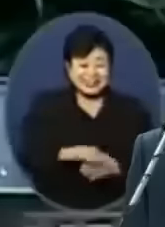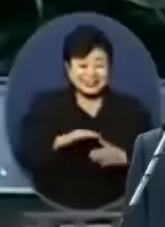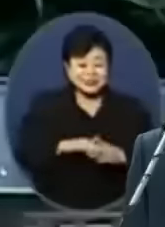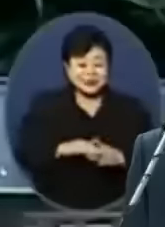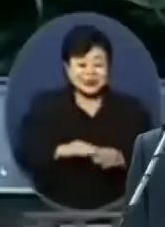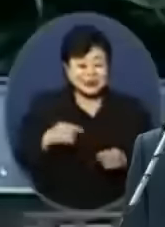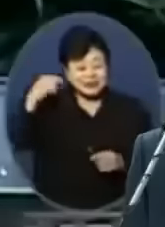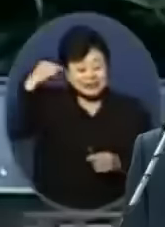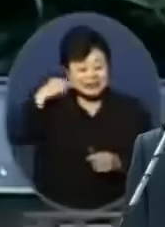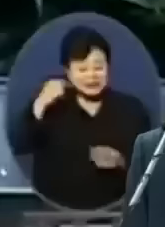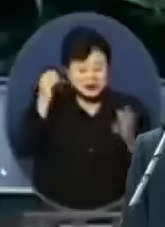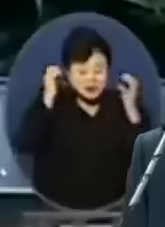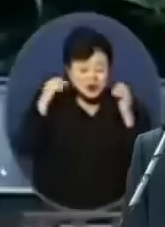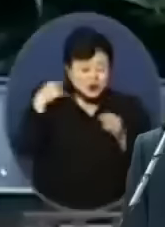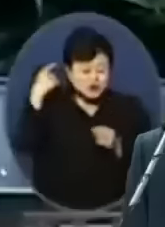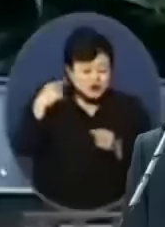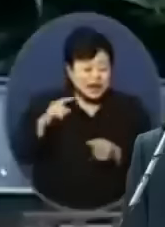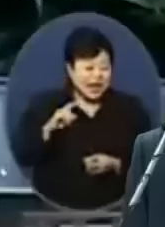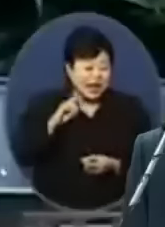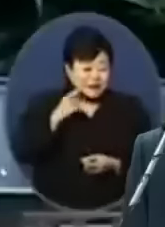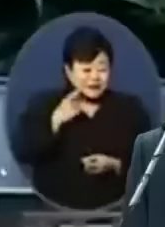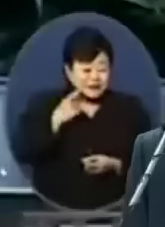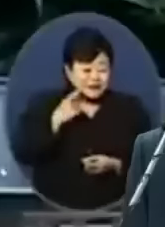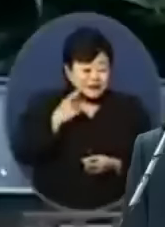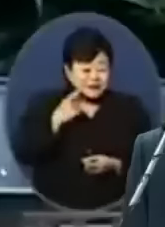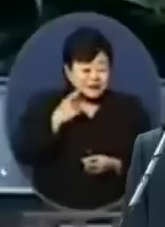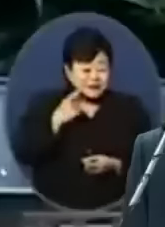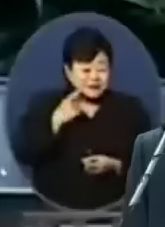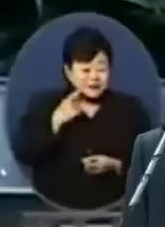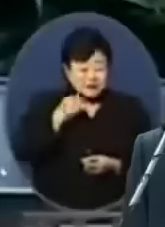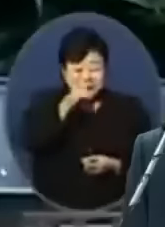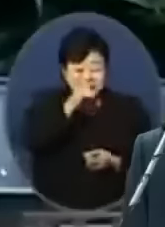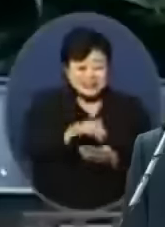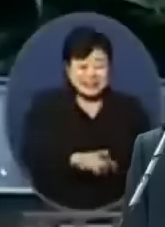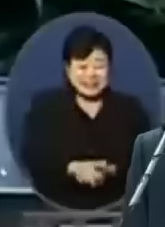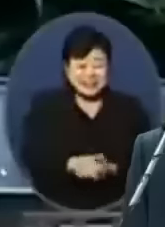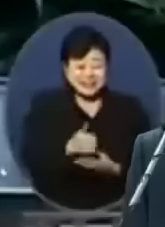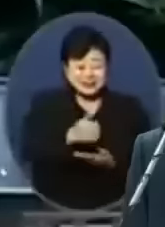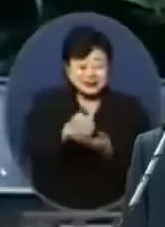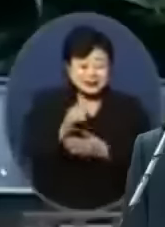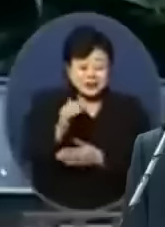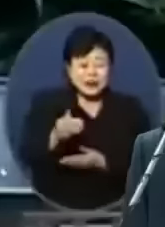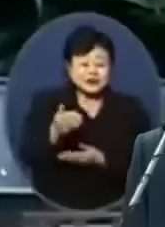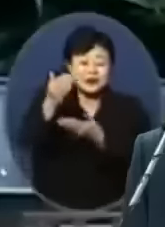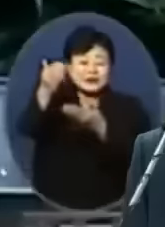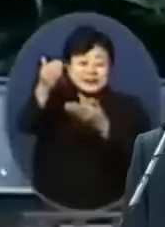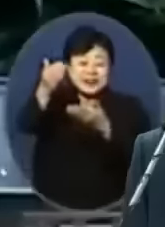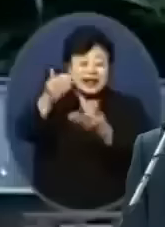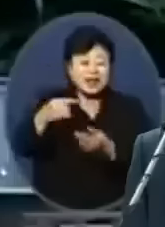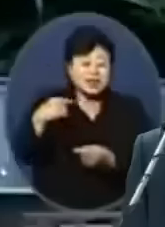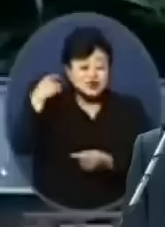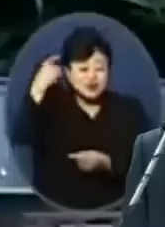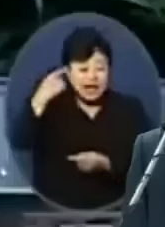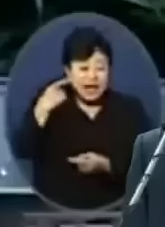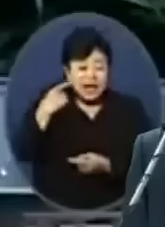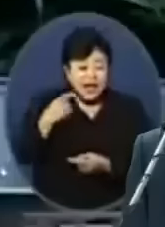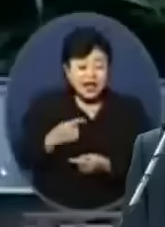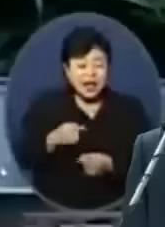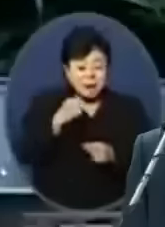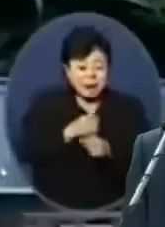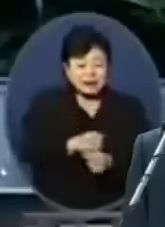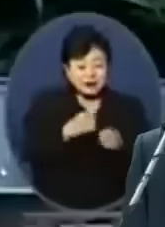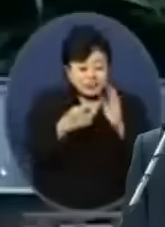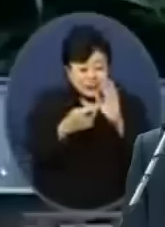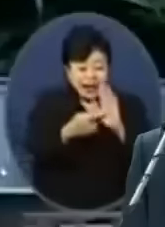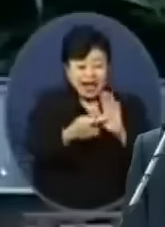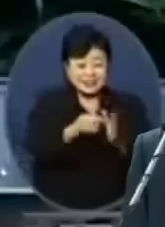아래에 느끼는 귀가 얼마나 아름답게 활짝 피어 있는지 모릅니다. 주님 영광 돌립니다. 내 귀야,